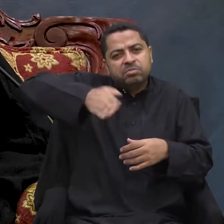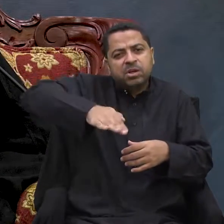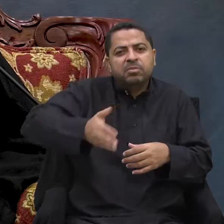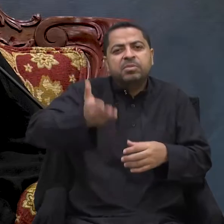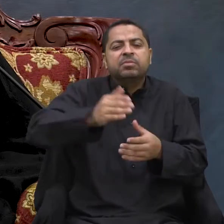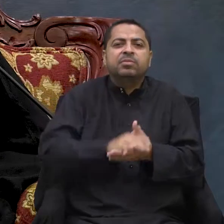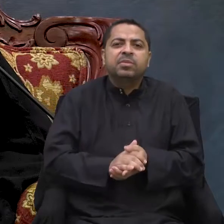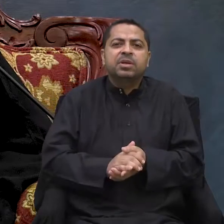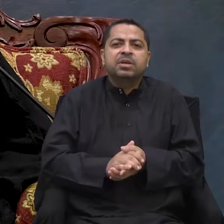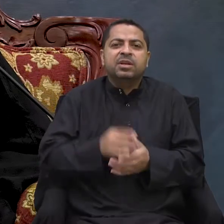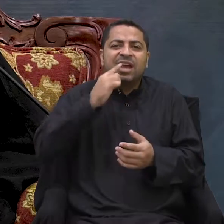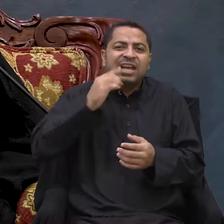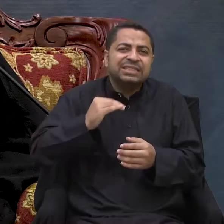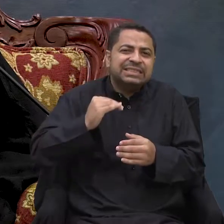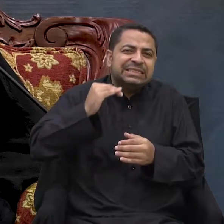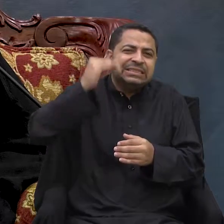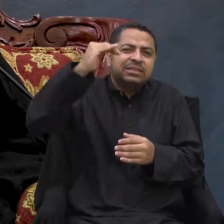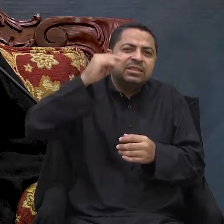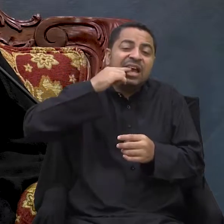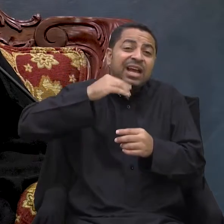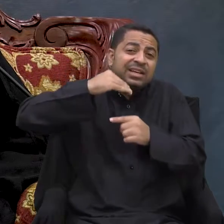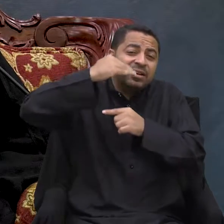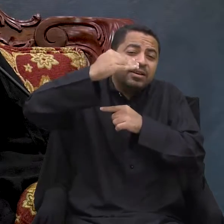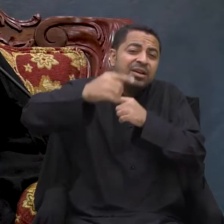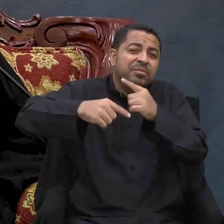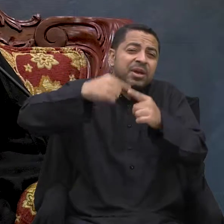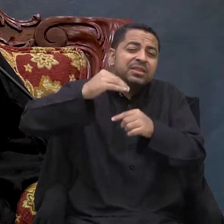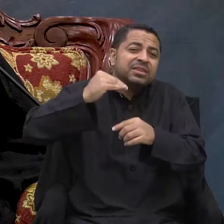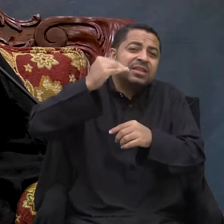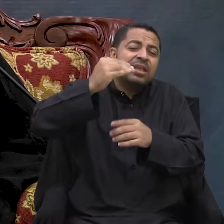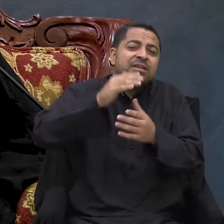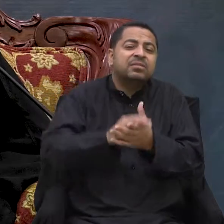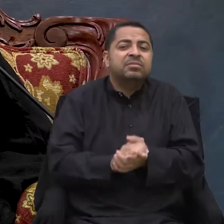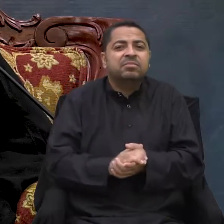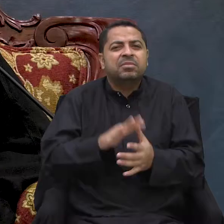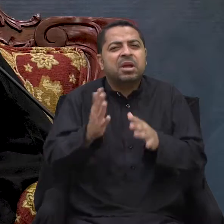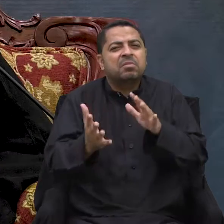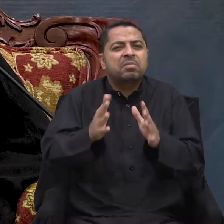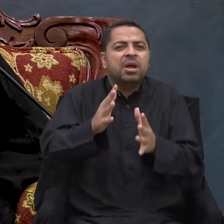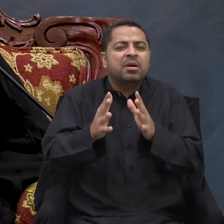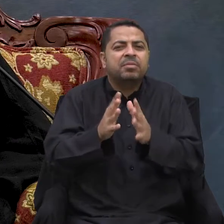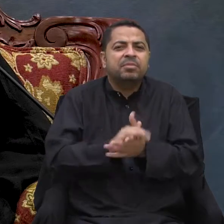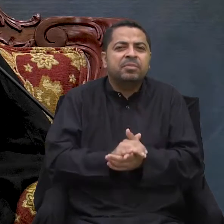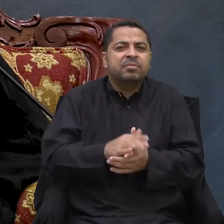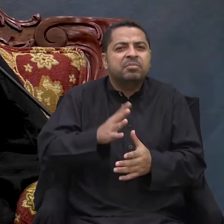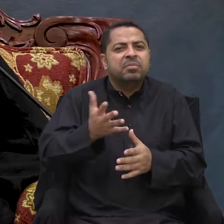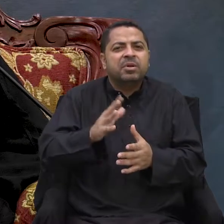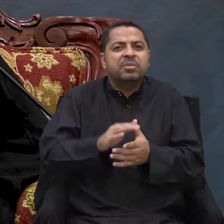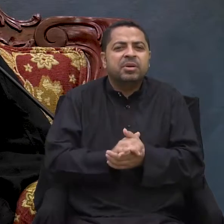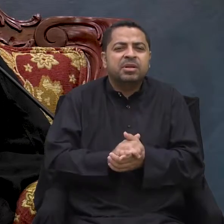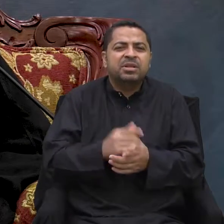كثرت وإذا طالت لا تتجاوز في الأحوال العادية